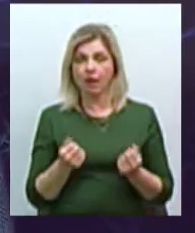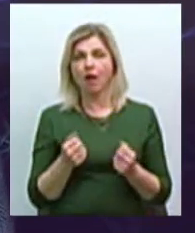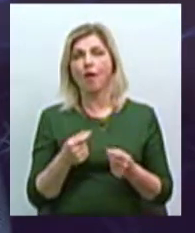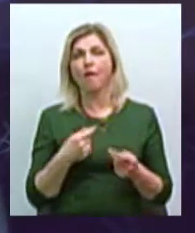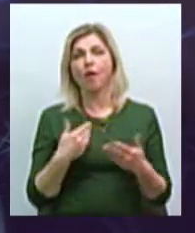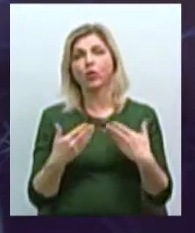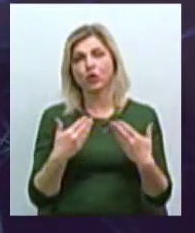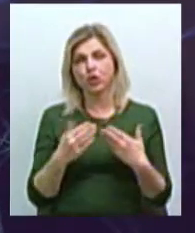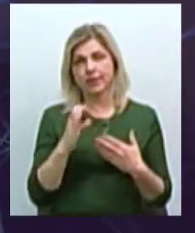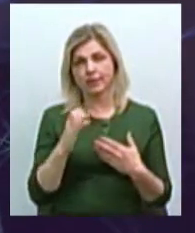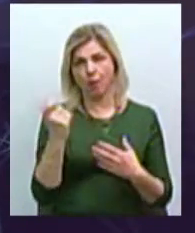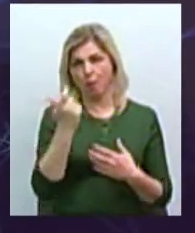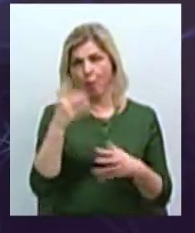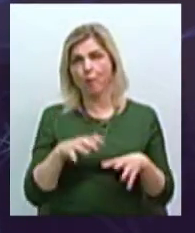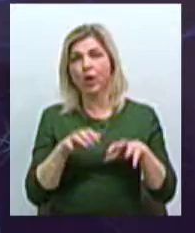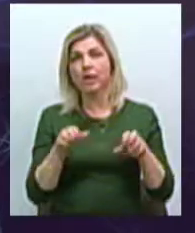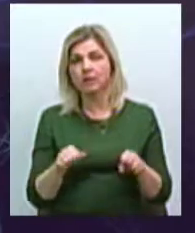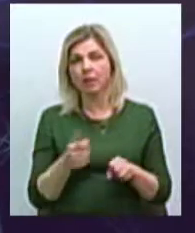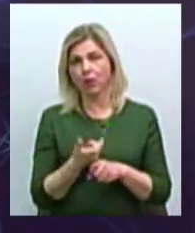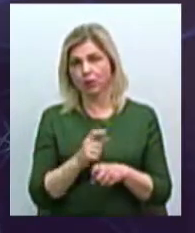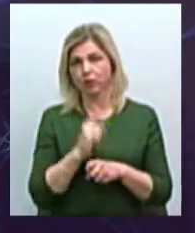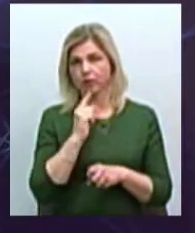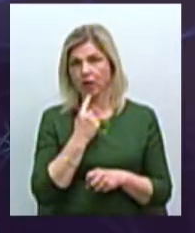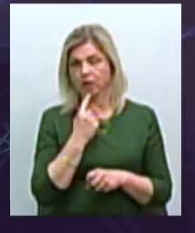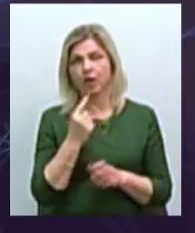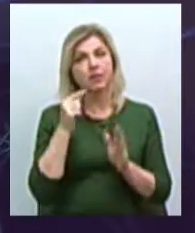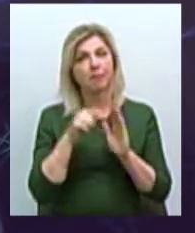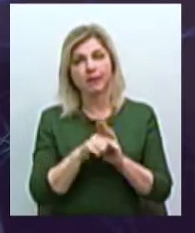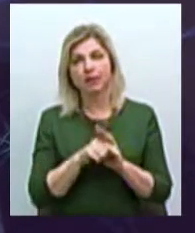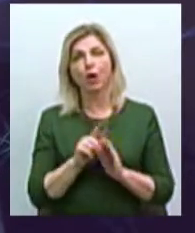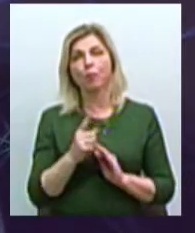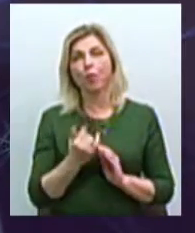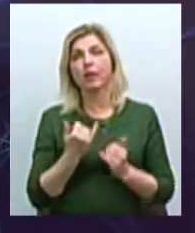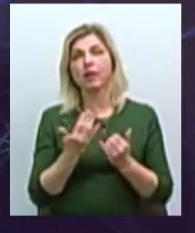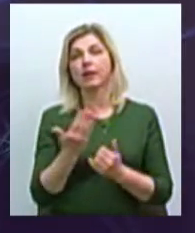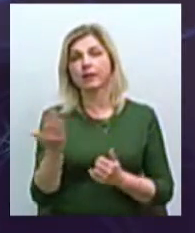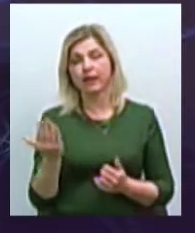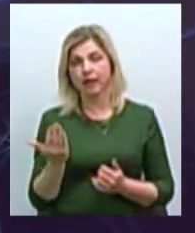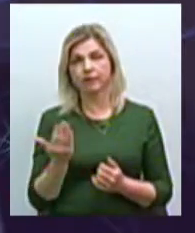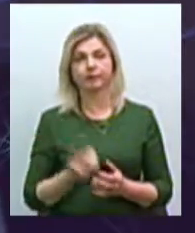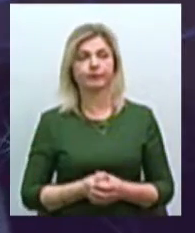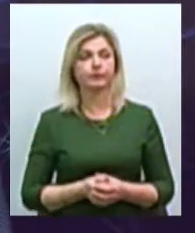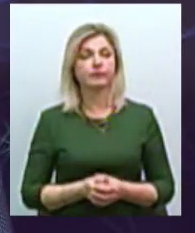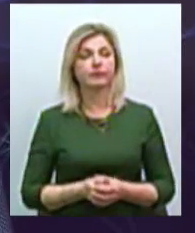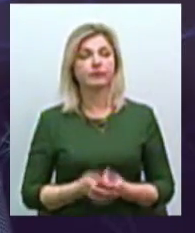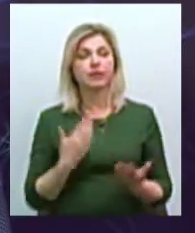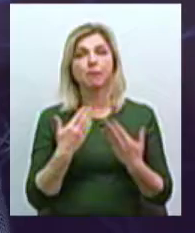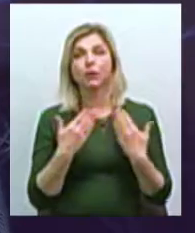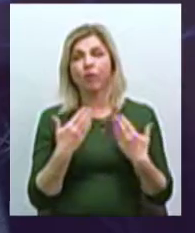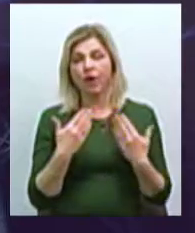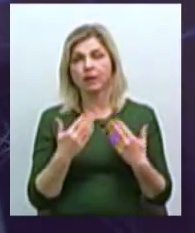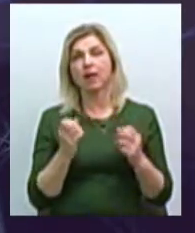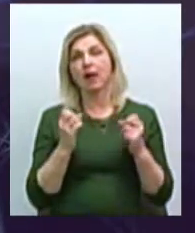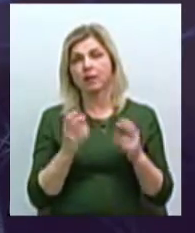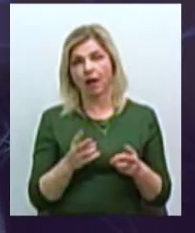монополістами досить тяжко в якому сенсі, оскільки для них, по великому рахунку, спілкуватися як